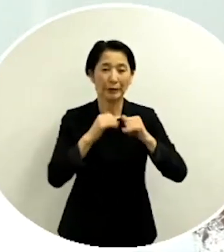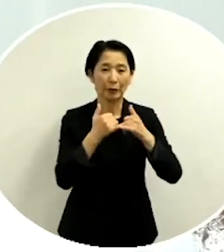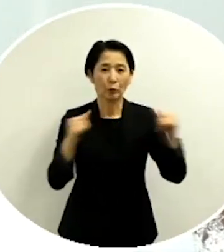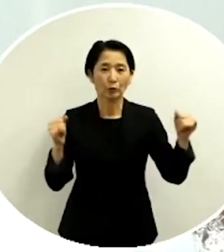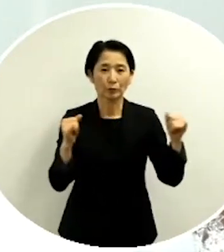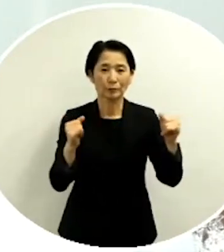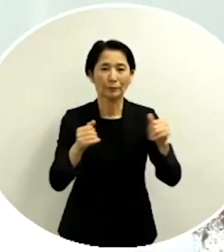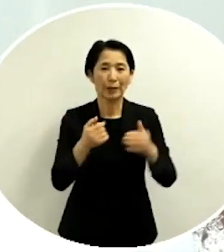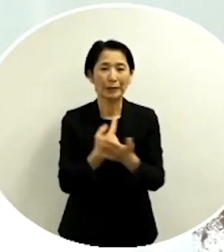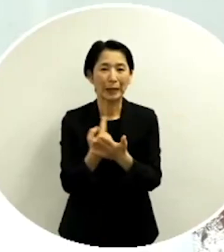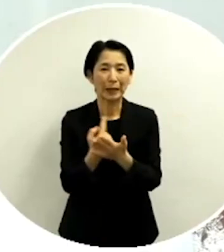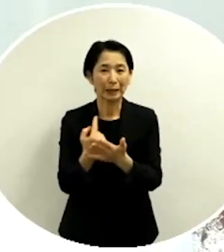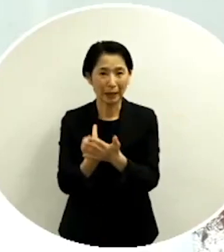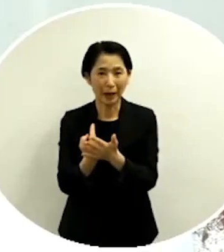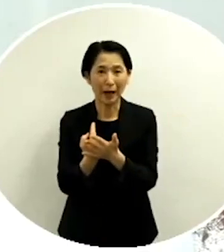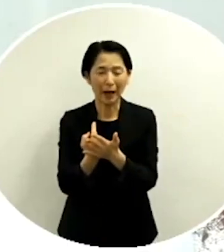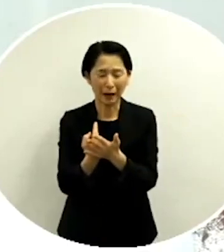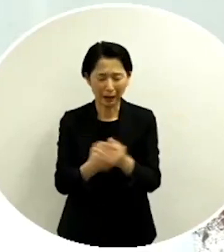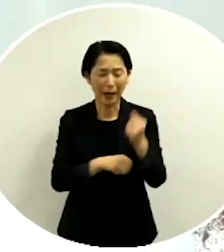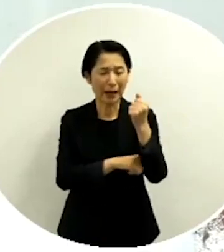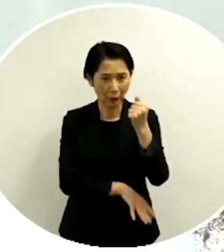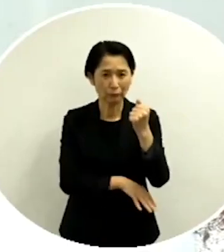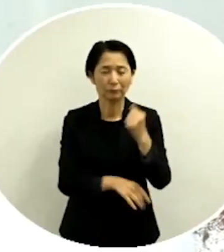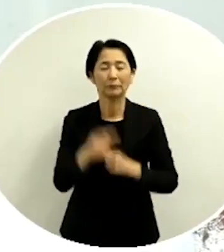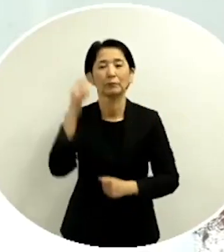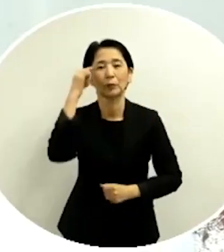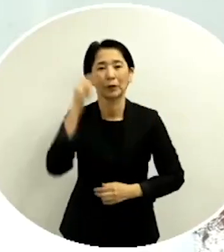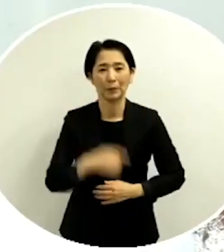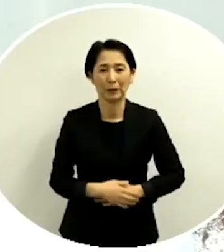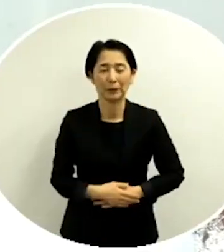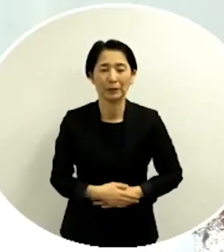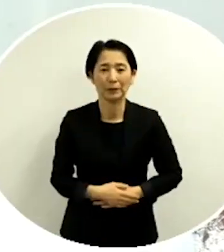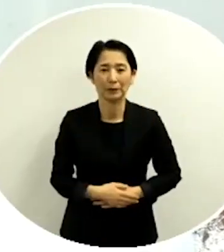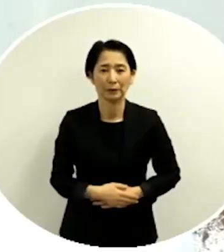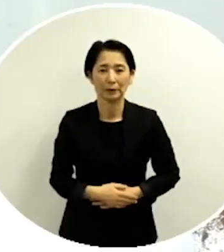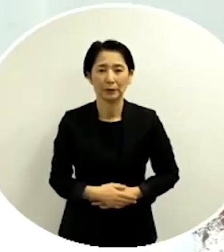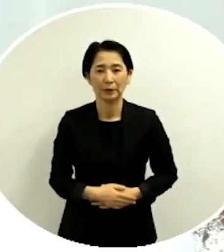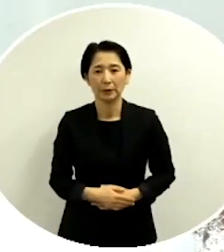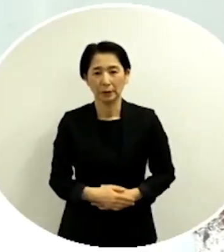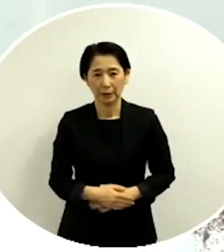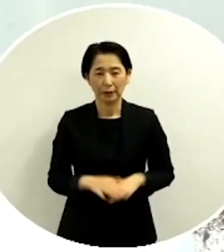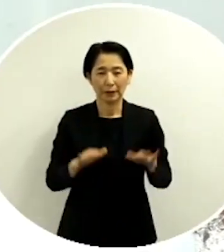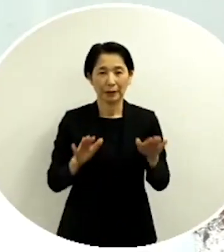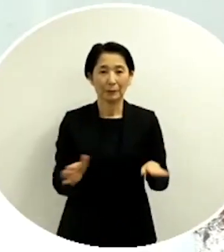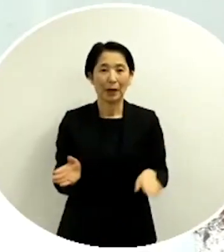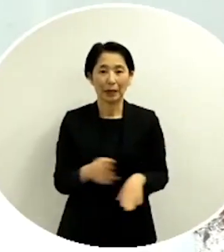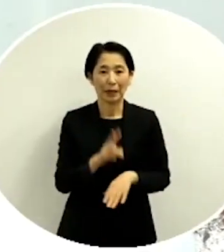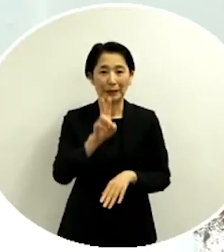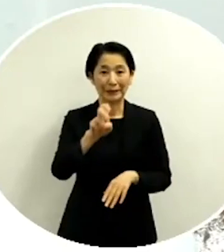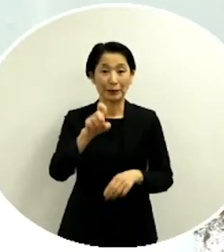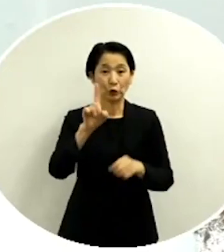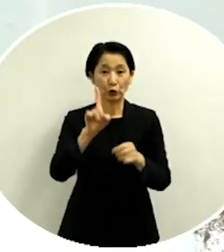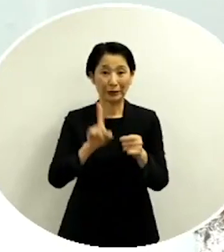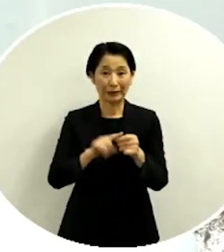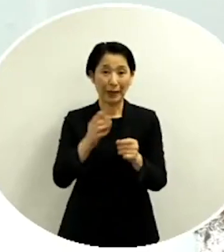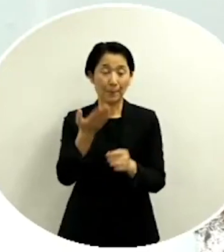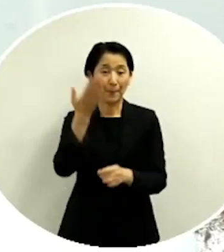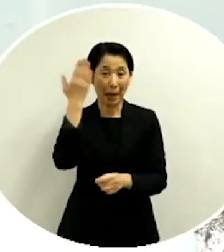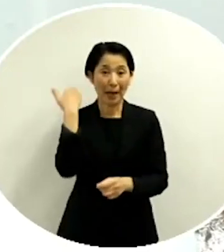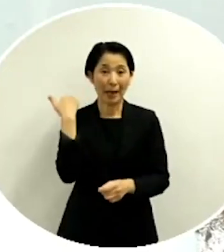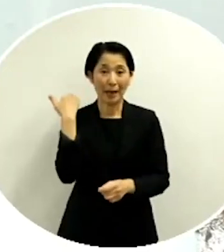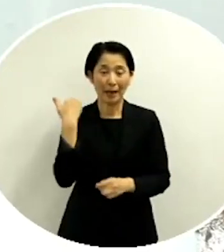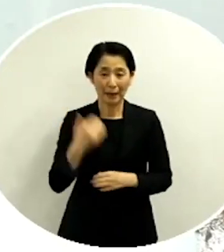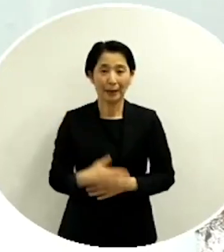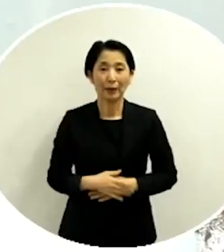参加型民主主義の私は基本だと思っております今から21年前の事になりますけれども